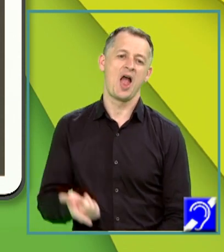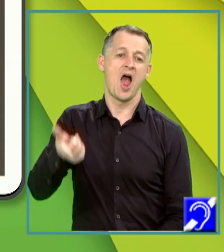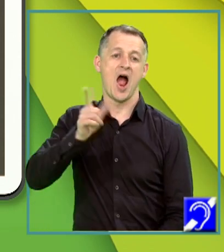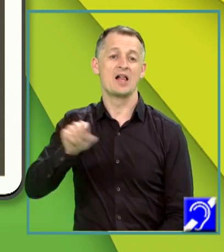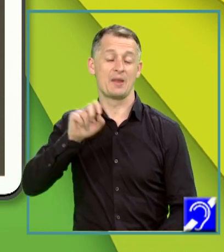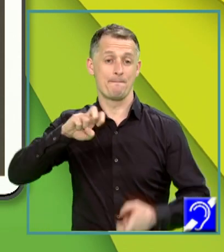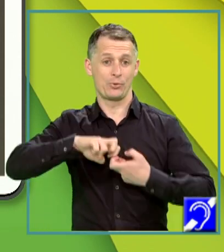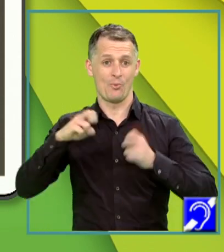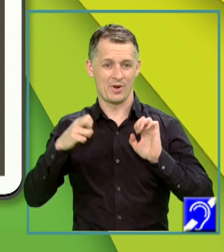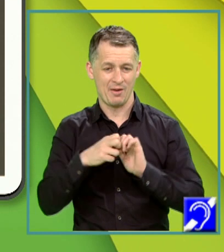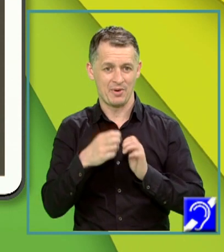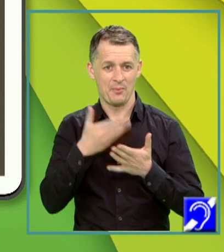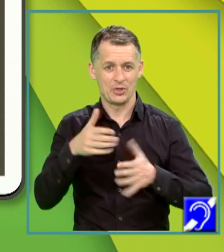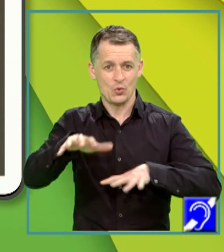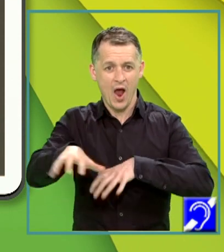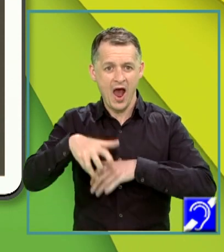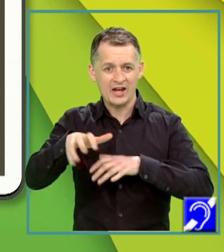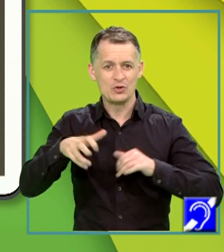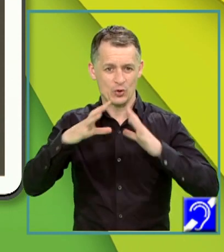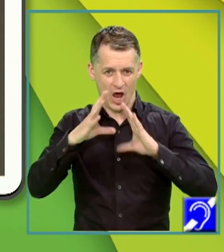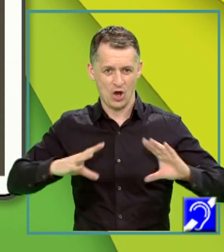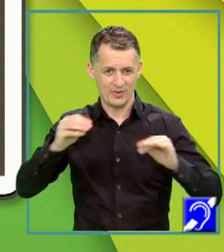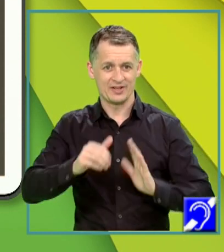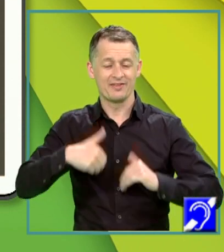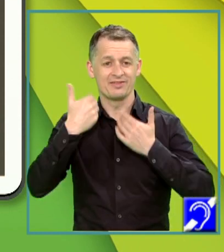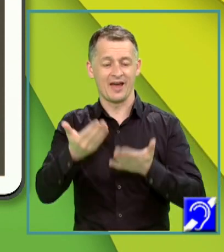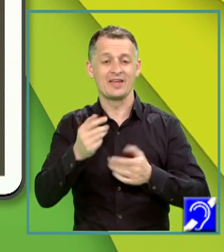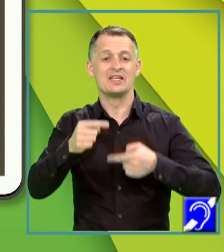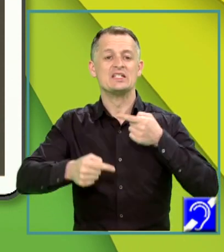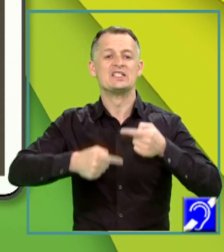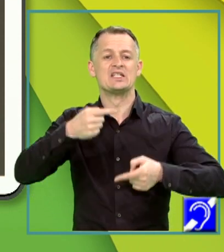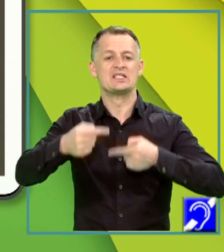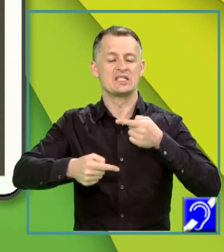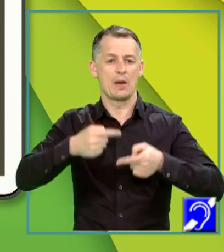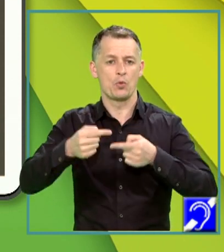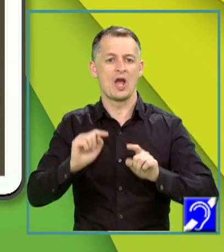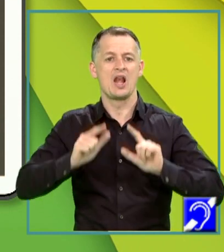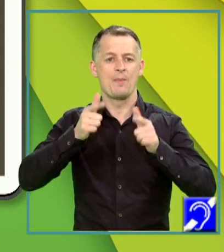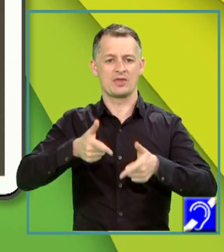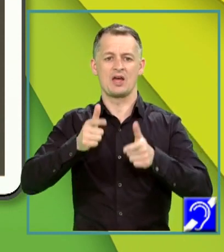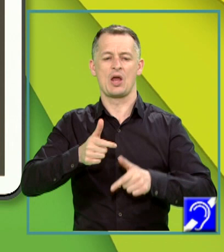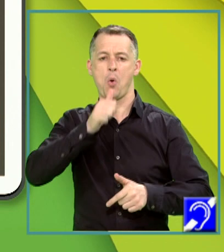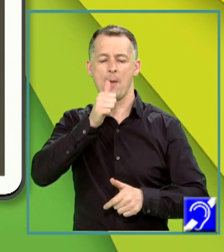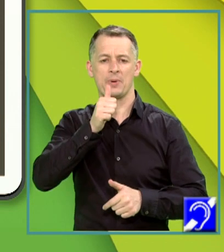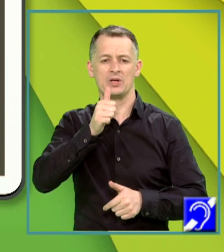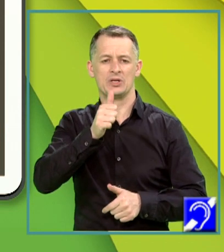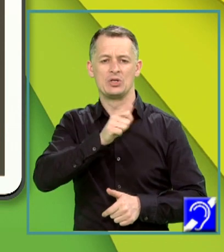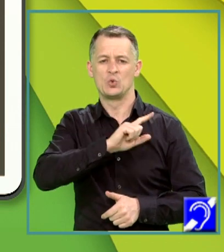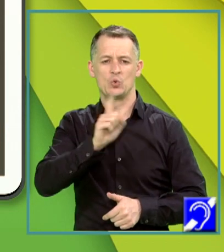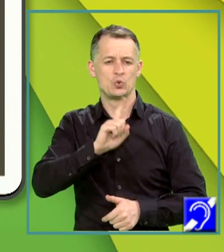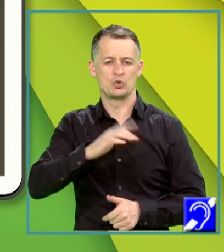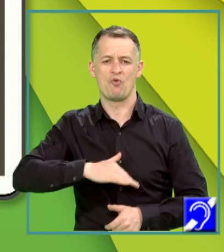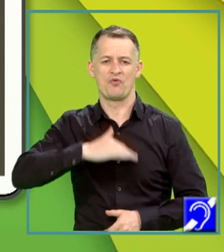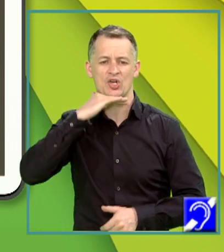problemă a agriculturii românești este dată de sistemele de irigații insuficiente în contextul schimbărilor